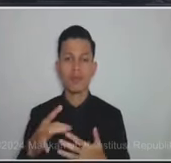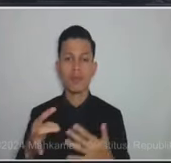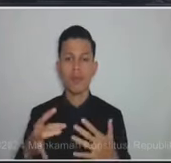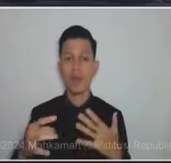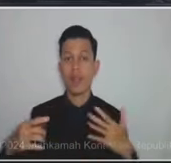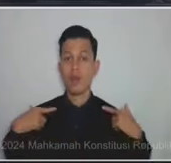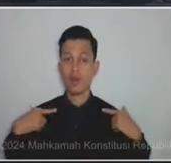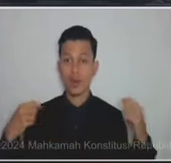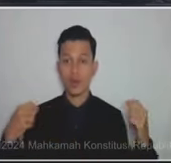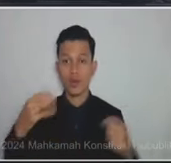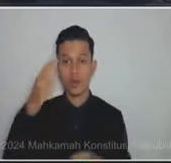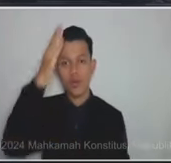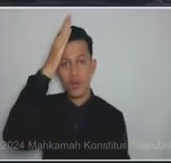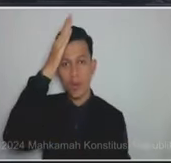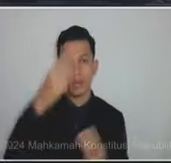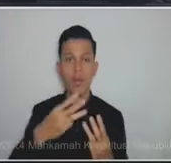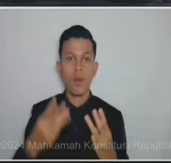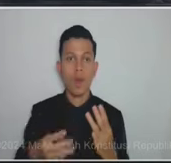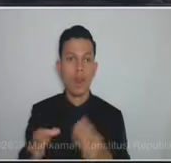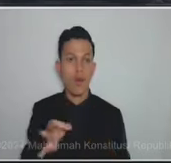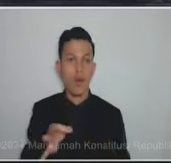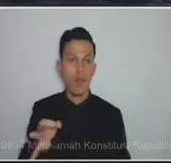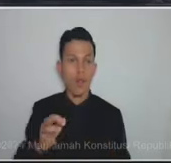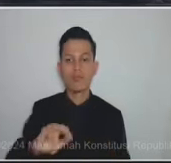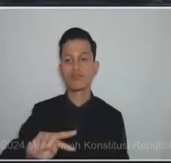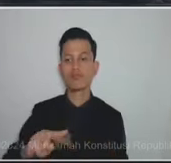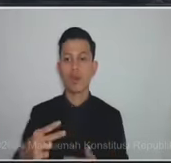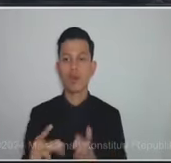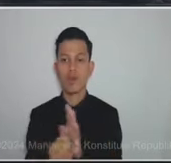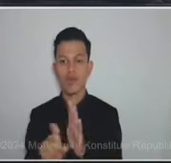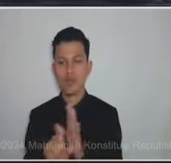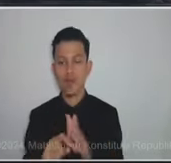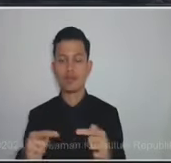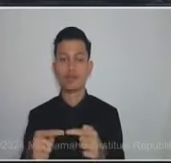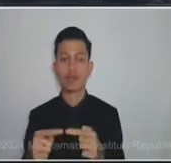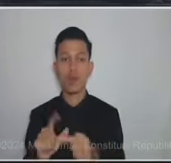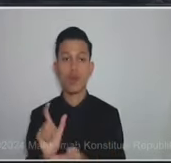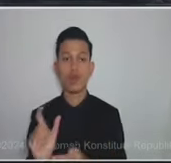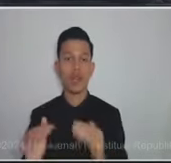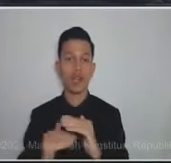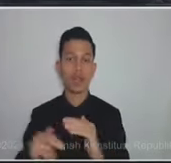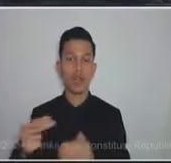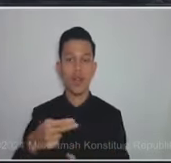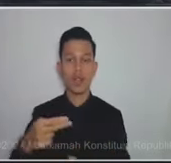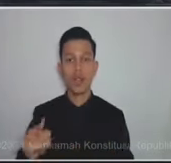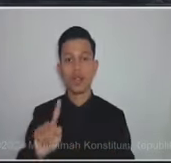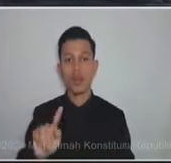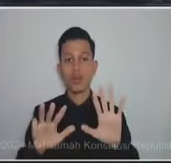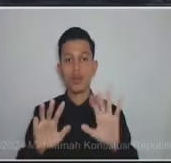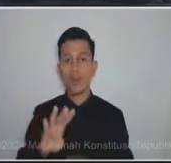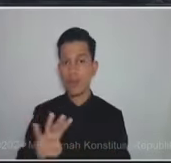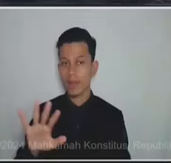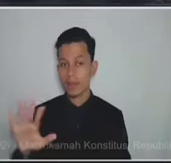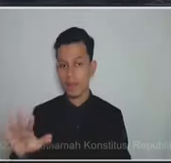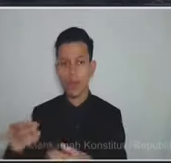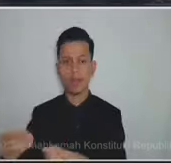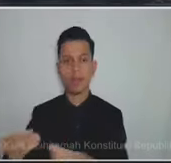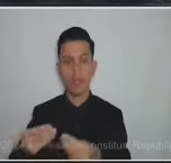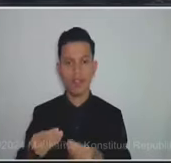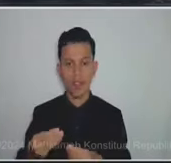walikota menjadi undang-undang terhadap undang-undang dasar negara rep Indonesia tahun 1945 yang diajukan